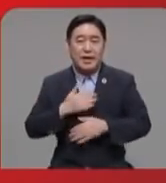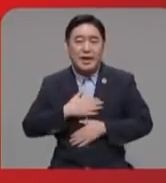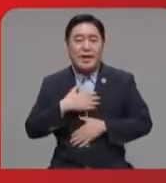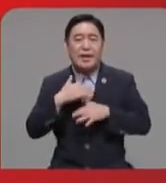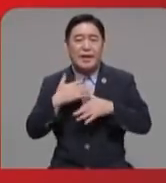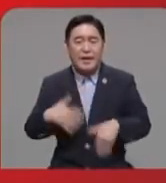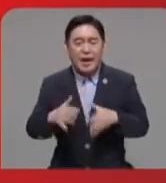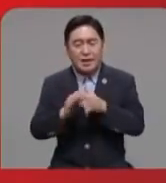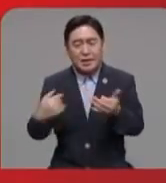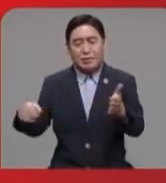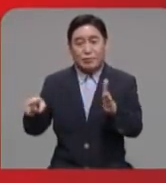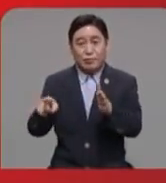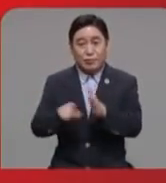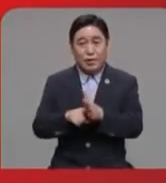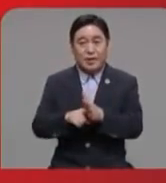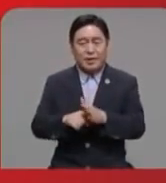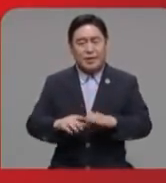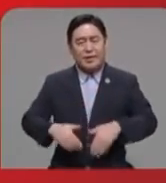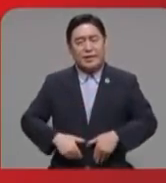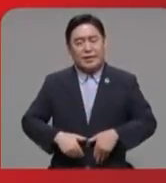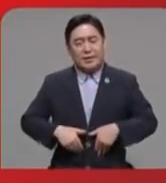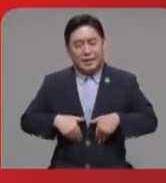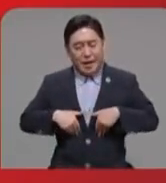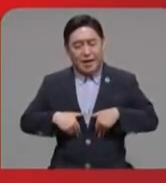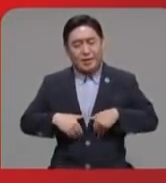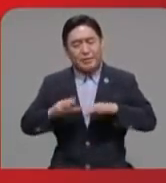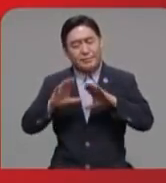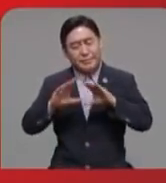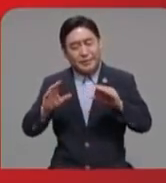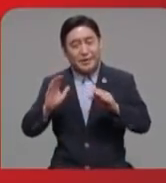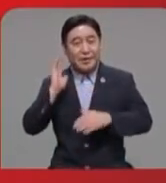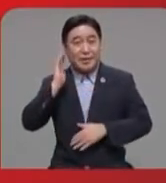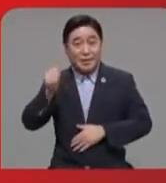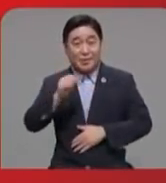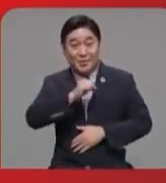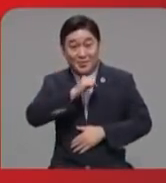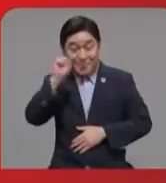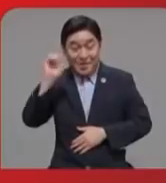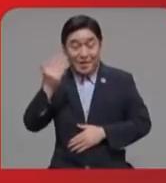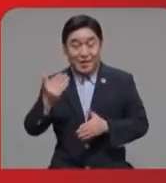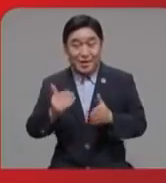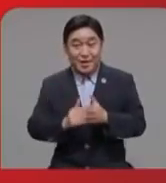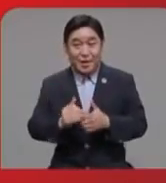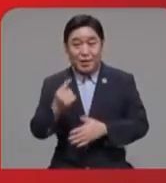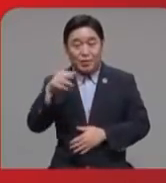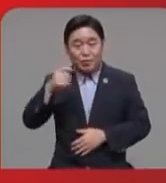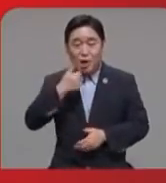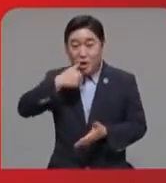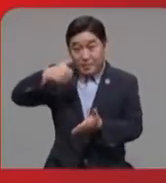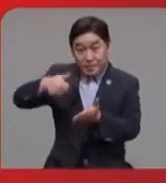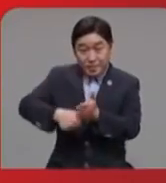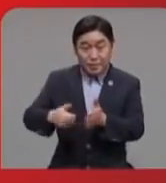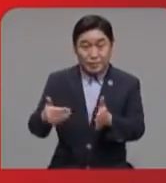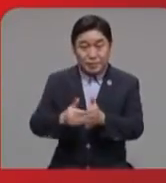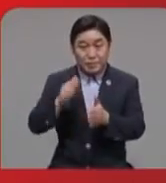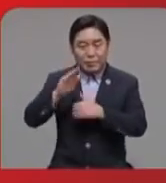약자를 위한 그런 푸근한 대통령이 되도록 하겠습니다. 홍준표를 찍고